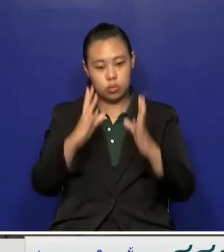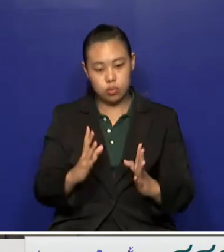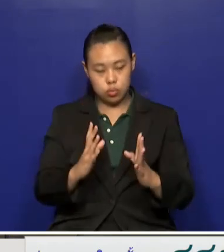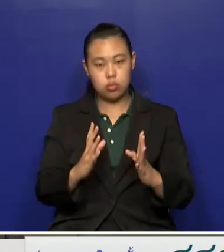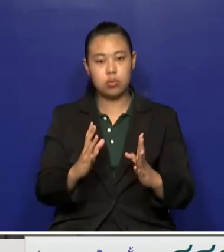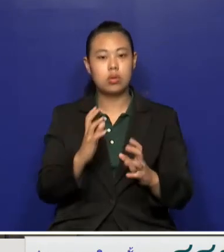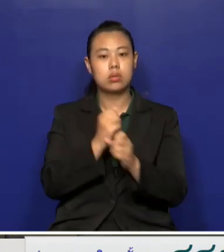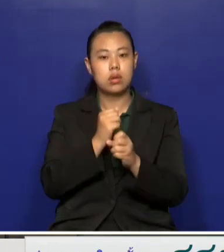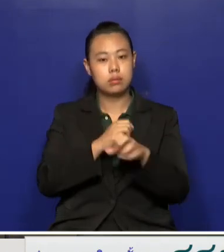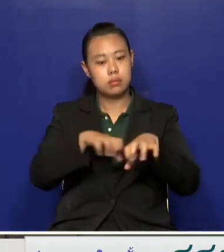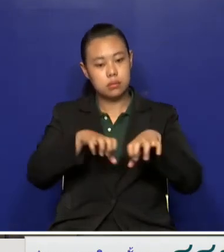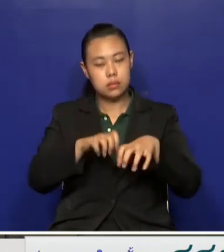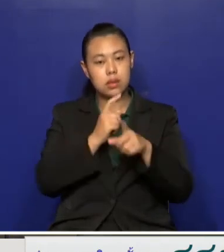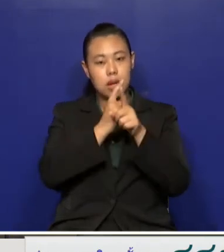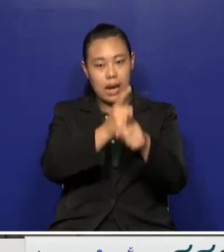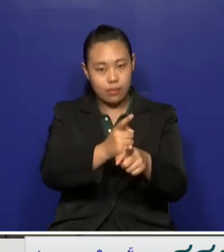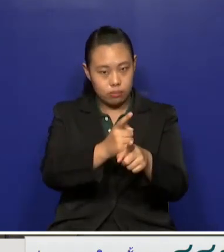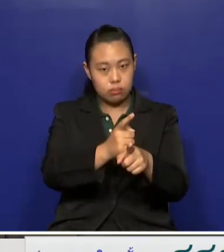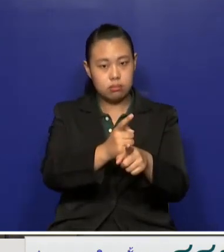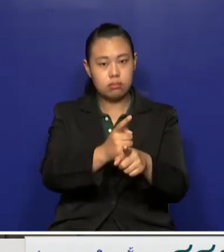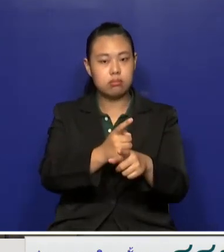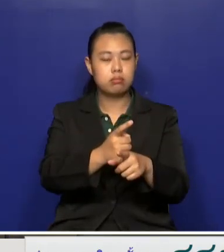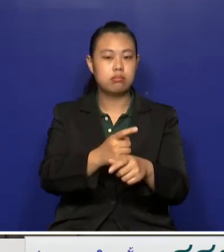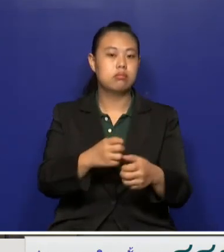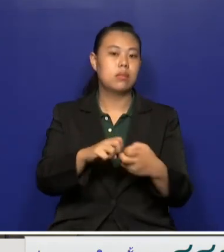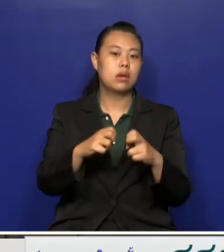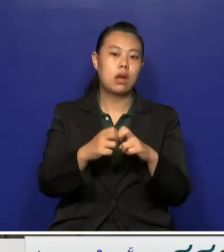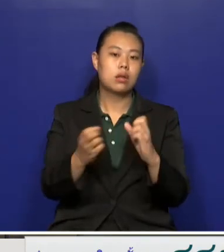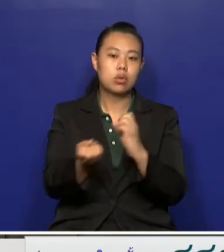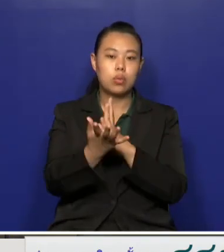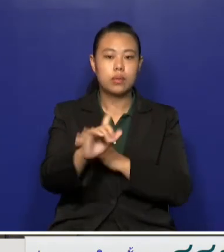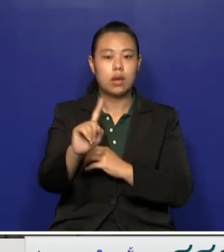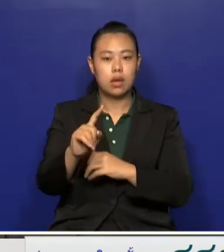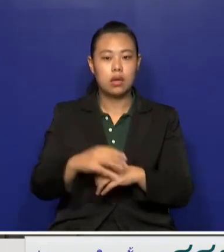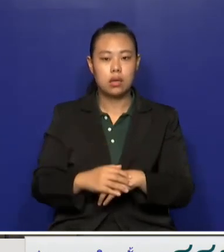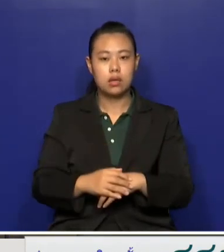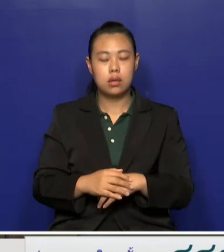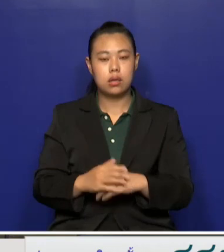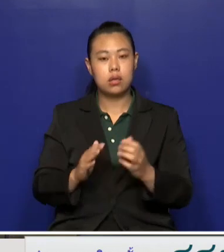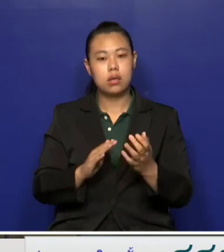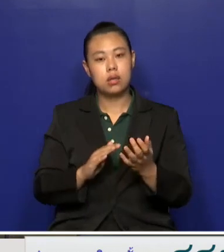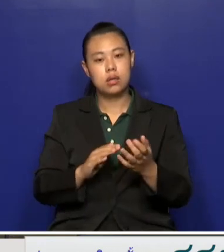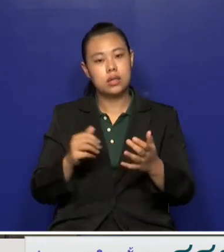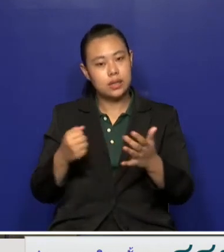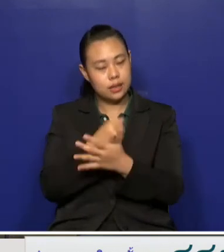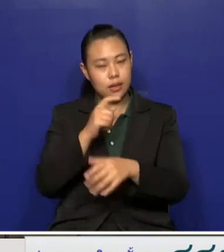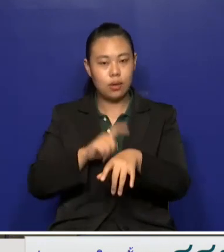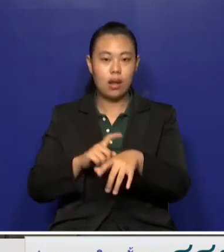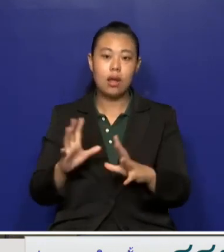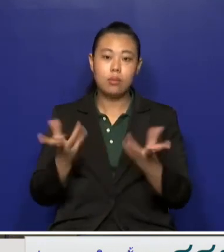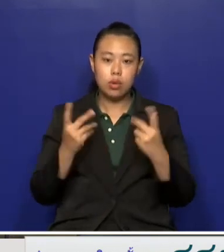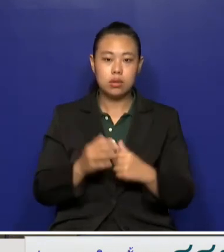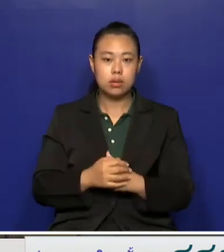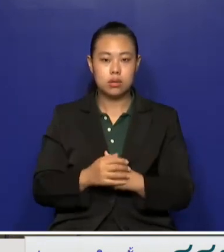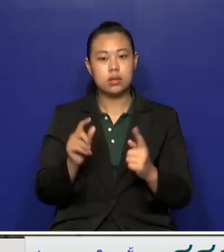หายครับเสียหายยังไงเสียดายเวลาหมดครับผมจะบอกให้ท่านทราบว่าสมรรถ